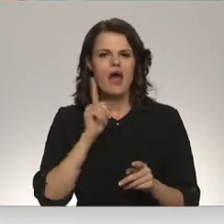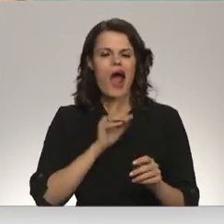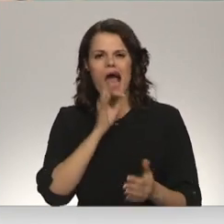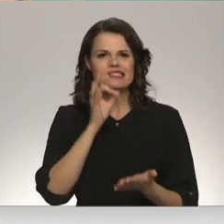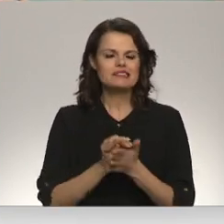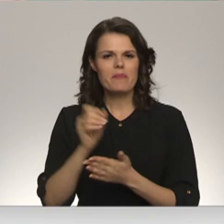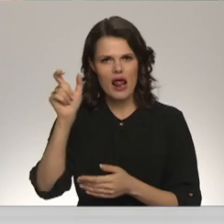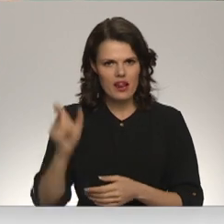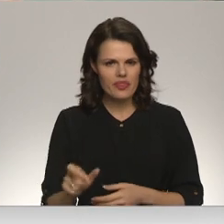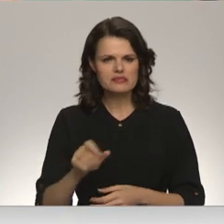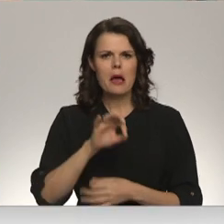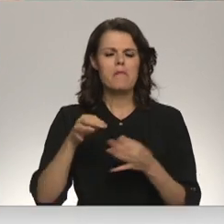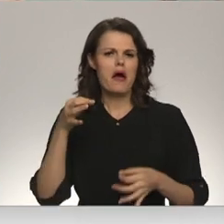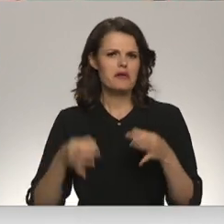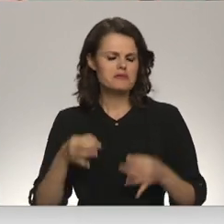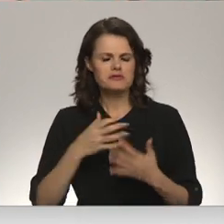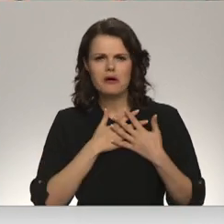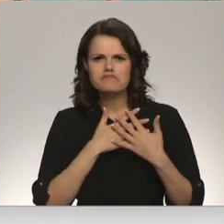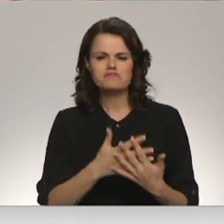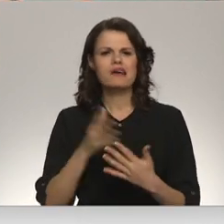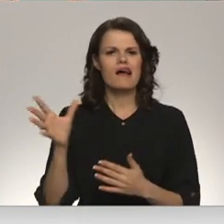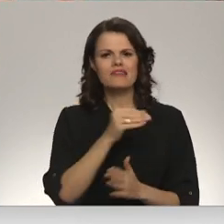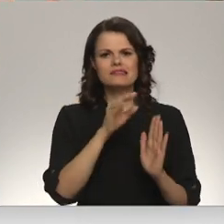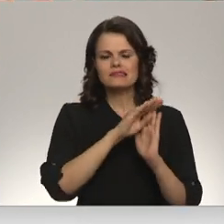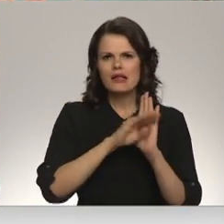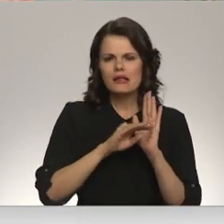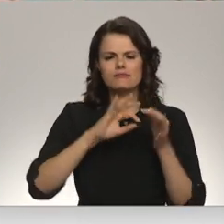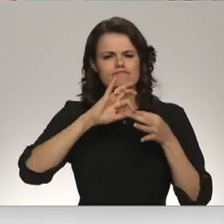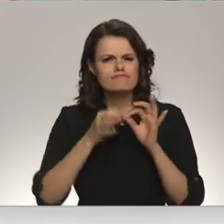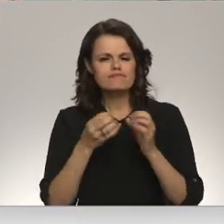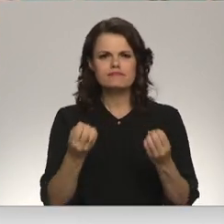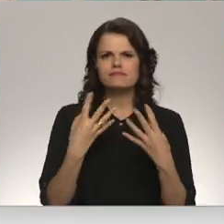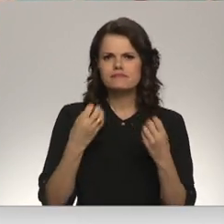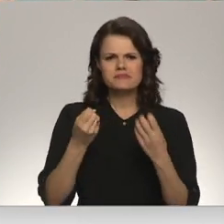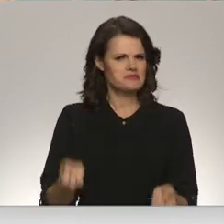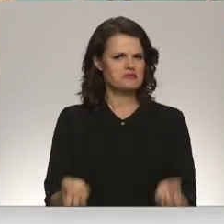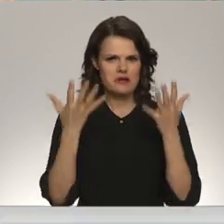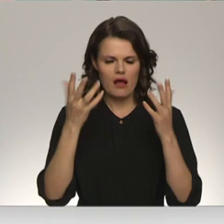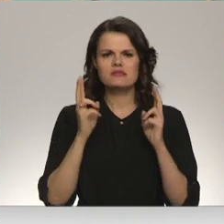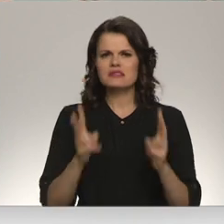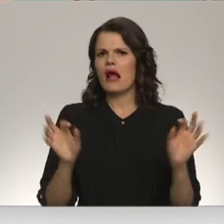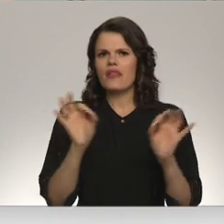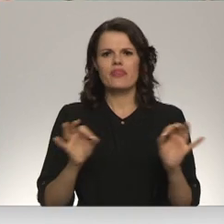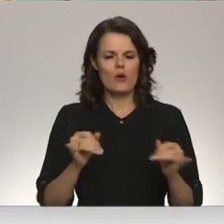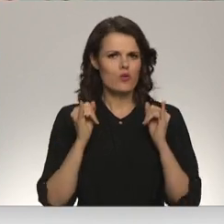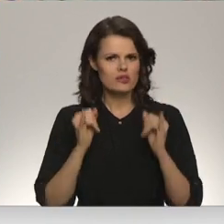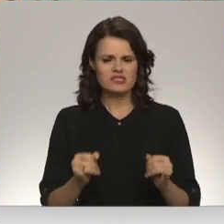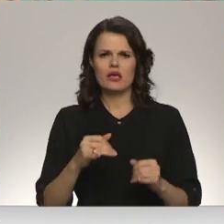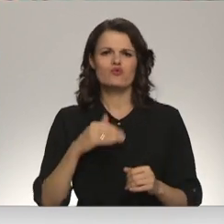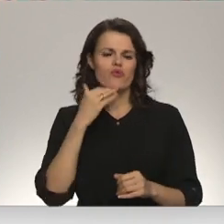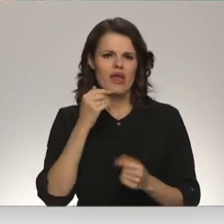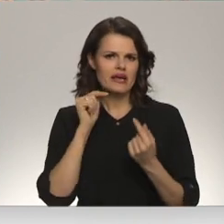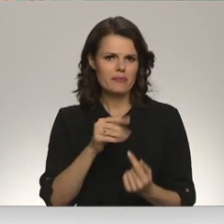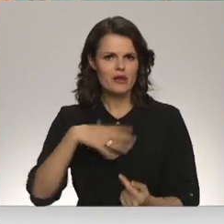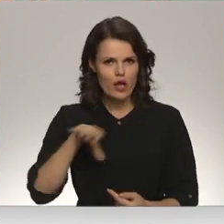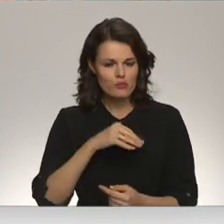Bāriņtiesa ļoti labvēlīga bija pret mums. Visus likumus izskaidroja saprotami. Sapratām, ka neko sliktu mums nevēl, ka mums tas